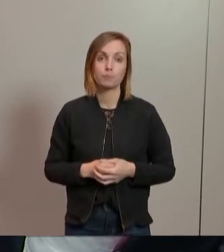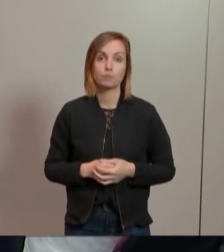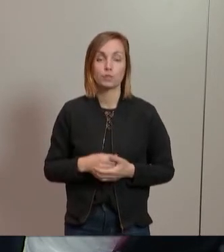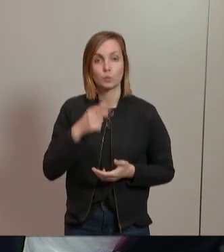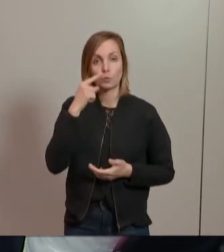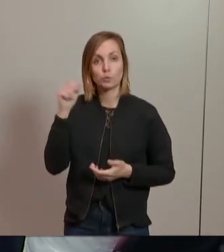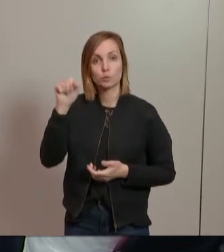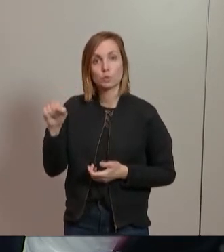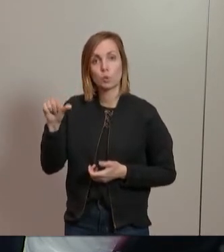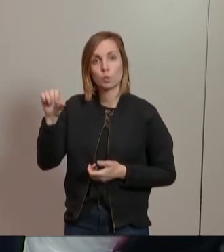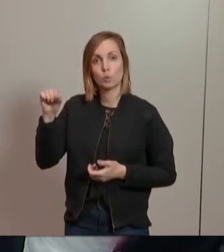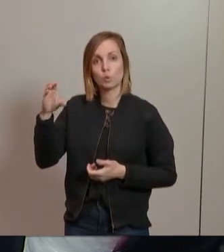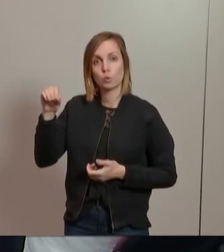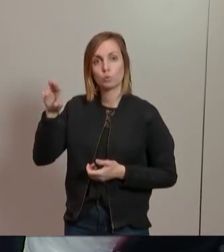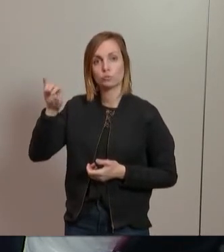Jean-Michel Sokoja.